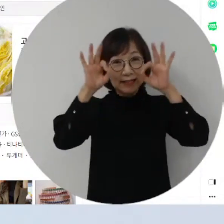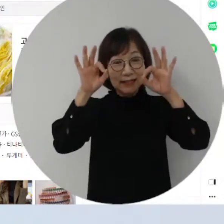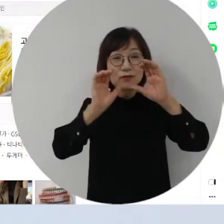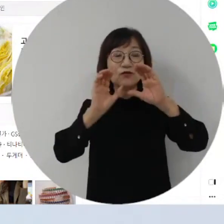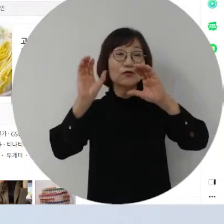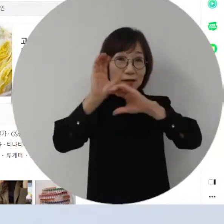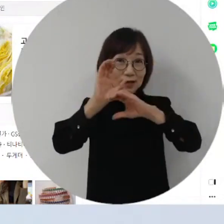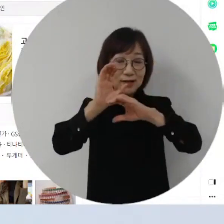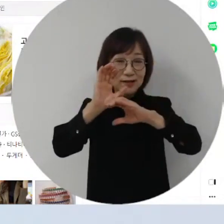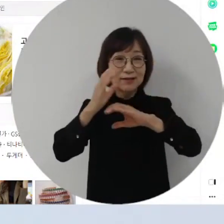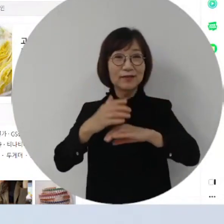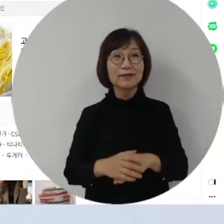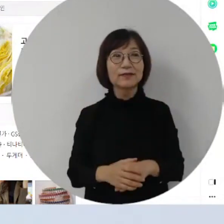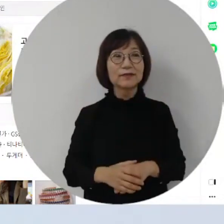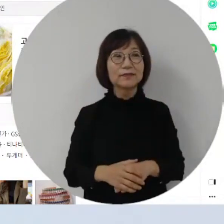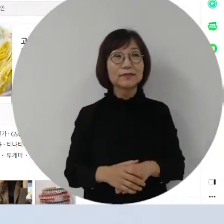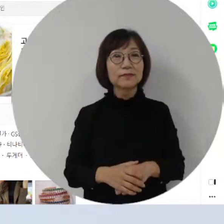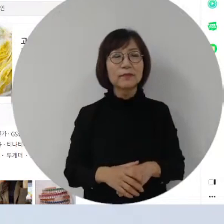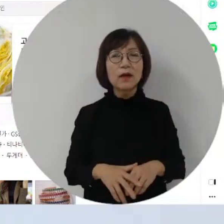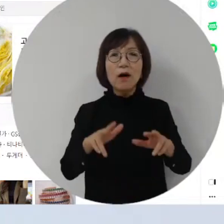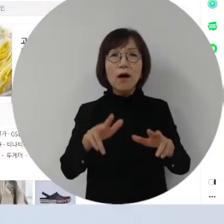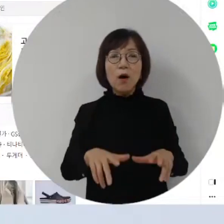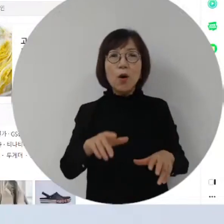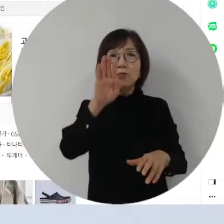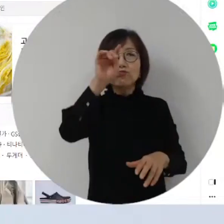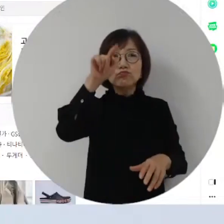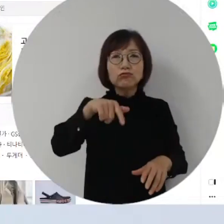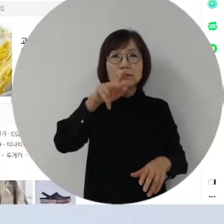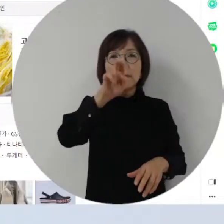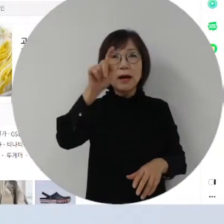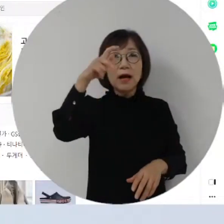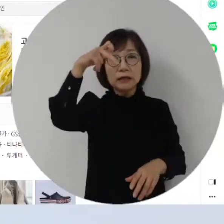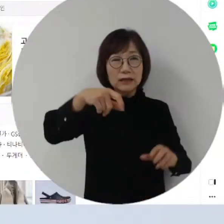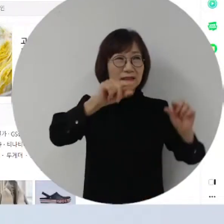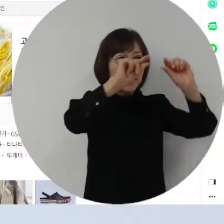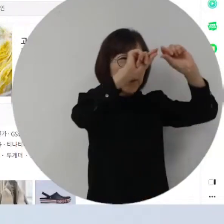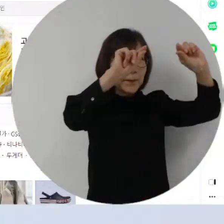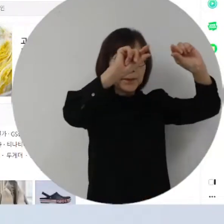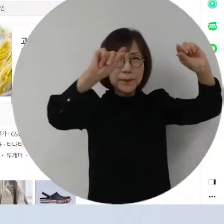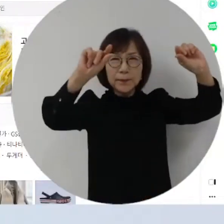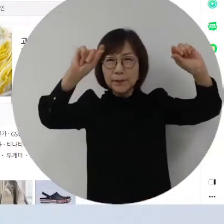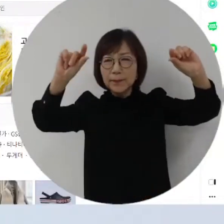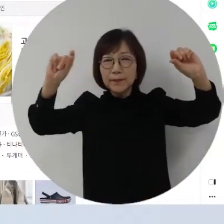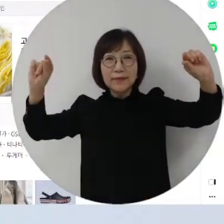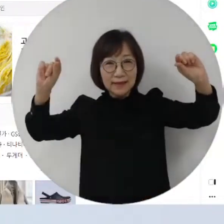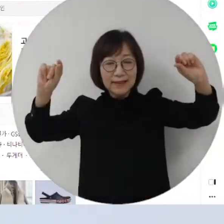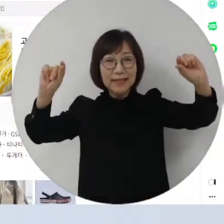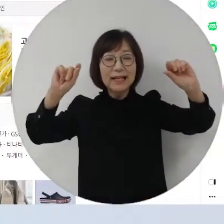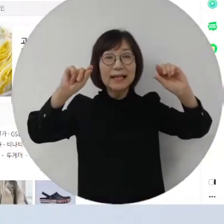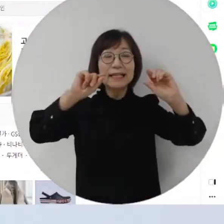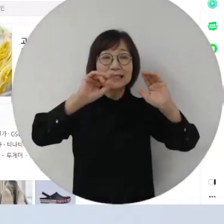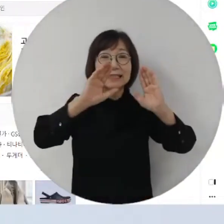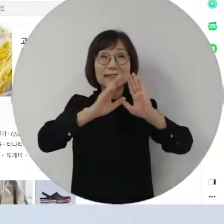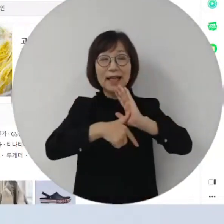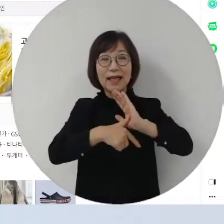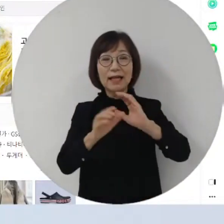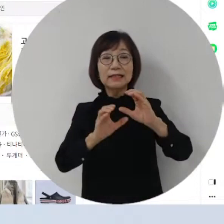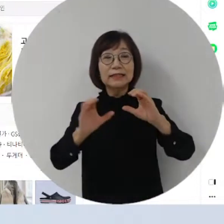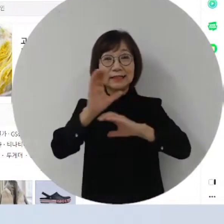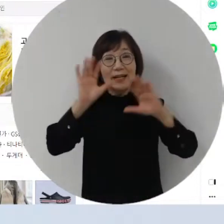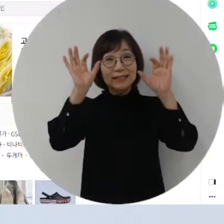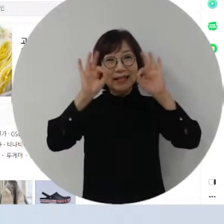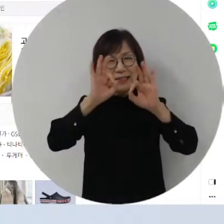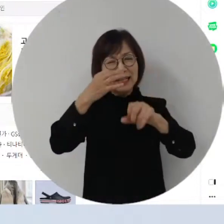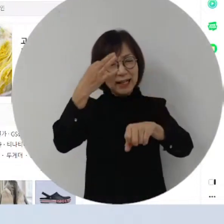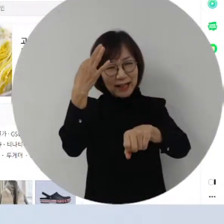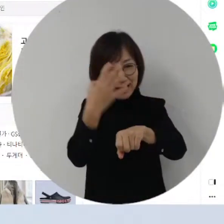근데 북마크바가 나와 있을 경우에 즐겨찾기에 간단하게 추가하는 방법을 알려드리도록